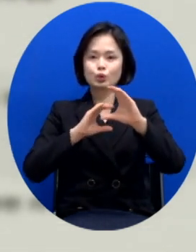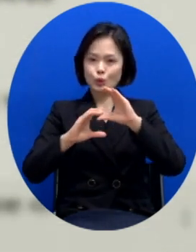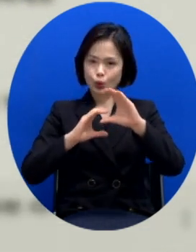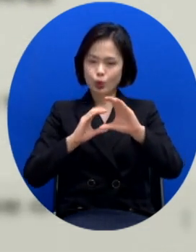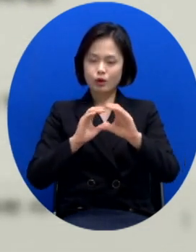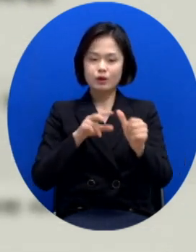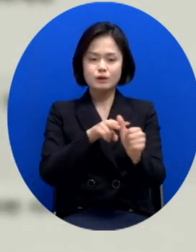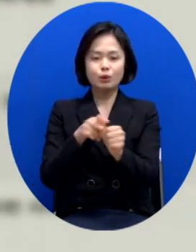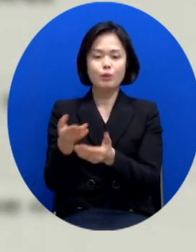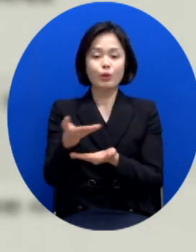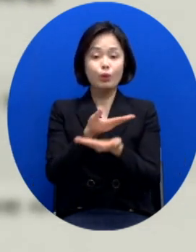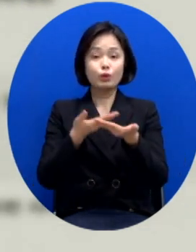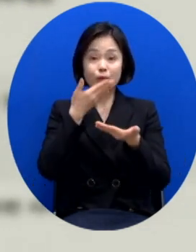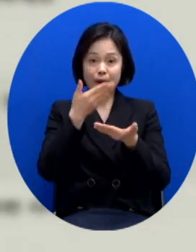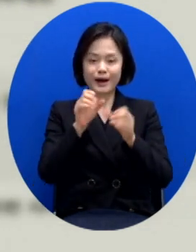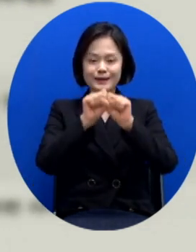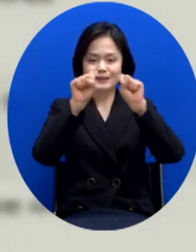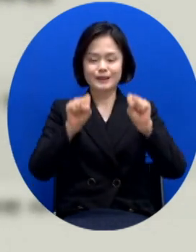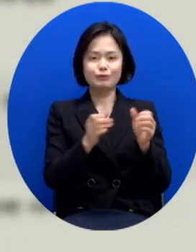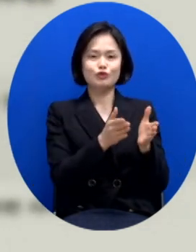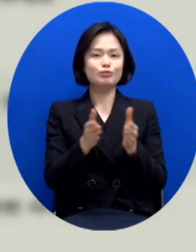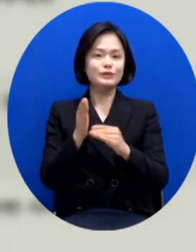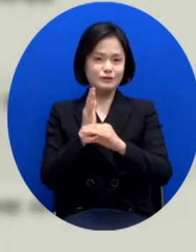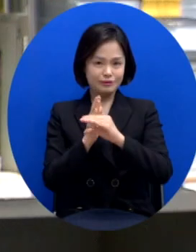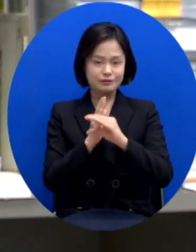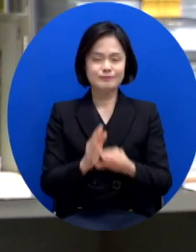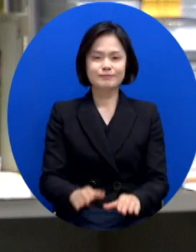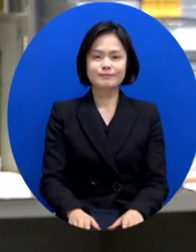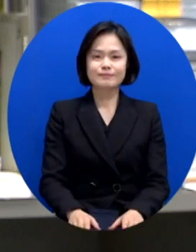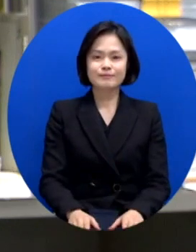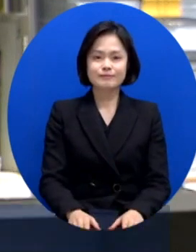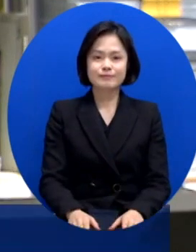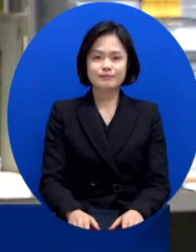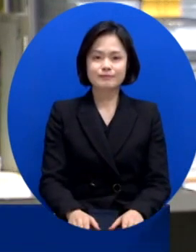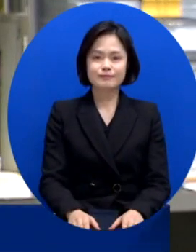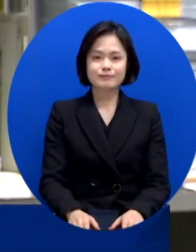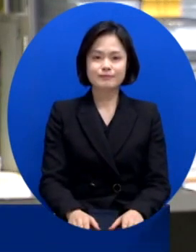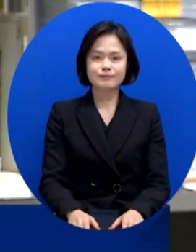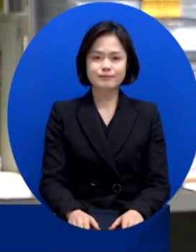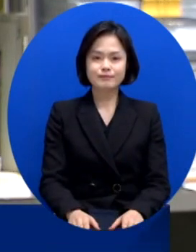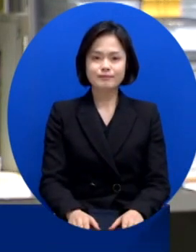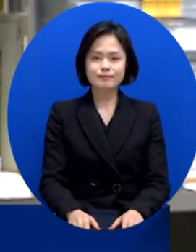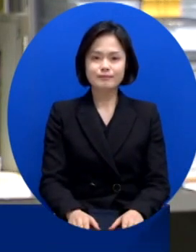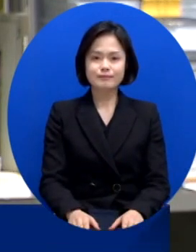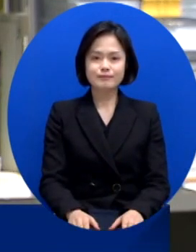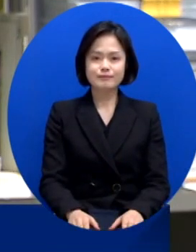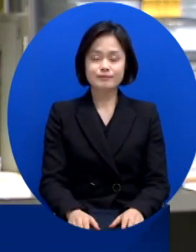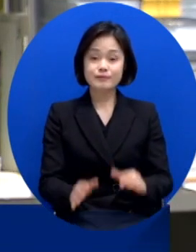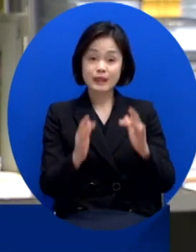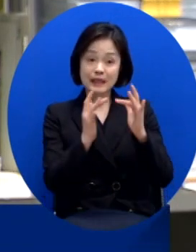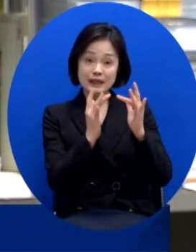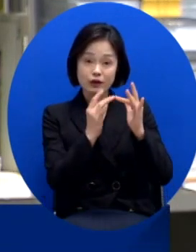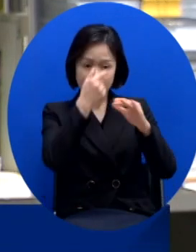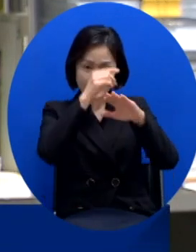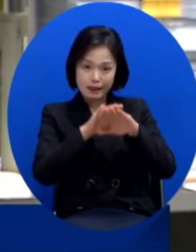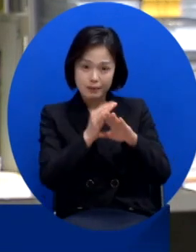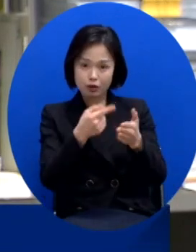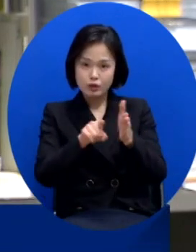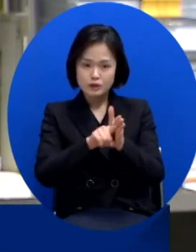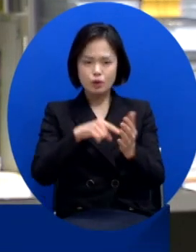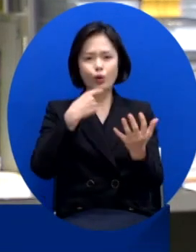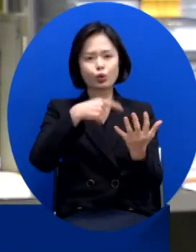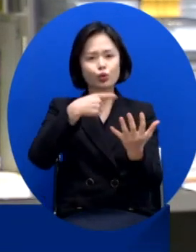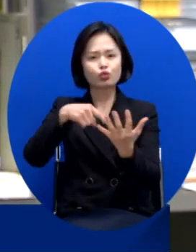공유할 수 있는 플랫폼도 준비하고 있습니다 꼭 필요한 일들은 지속적으로 누적된 교육이 필요할 것 같다 그래서 이제 그